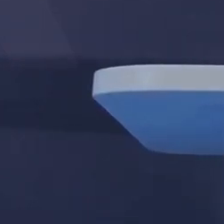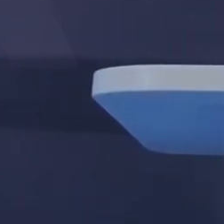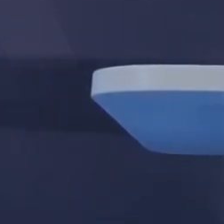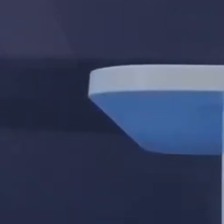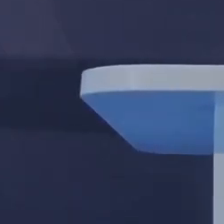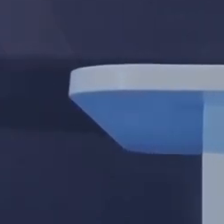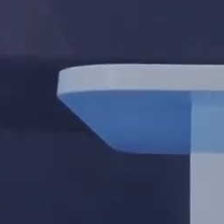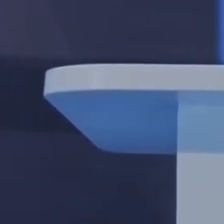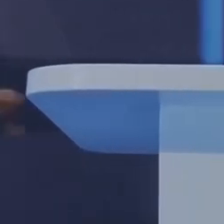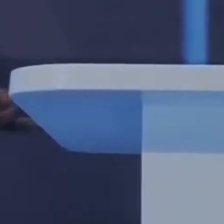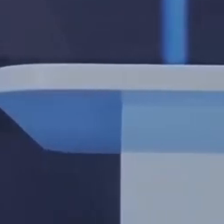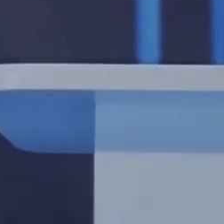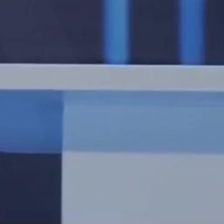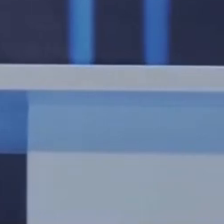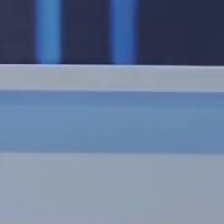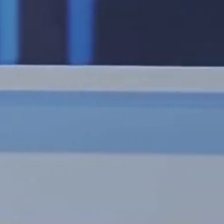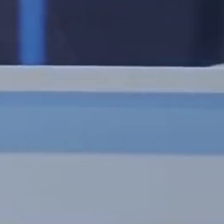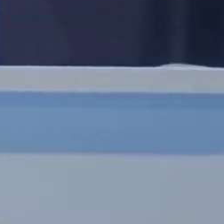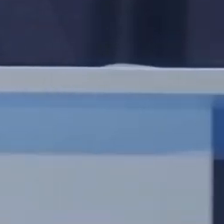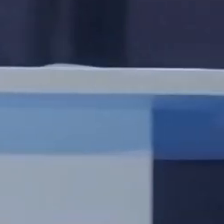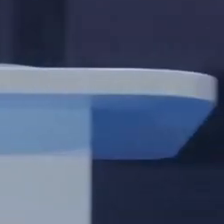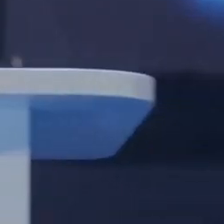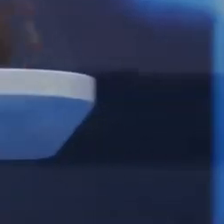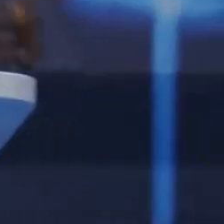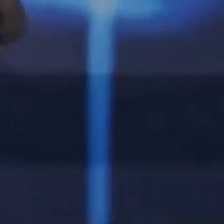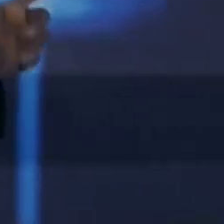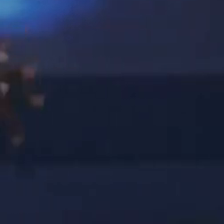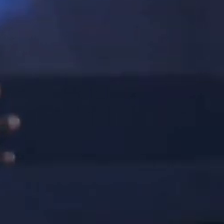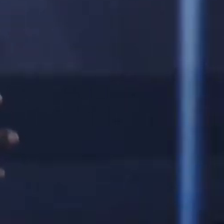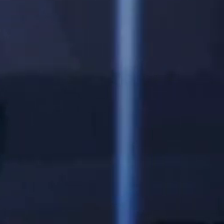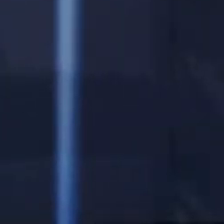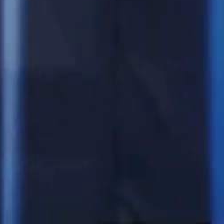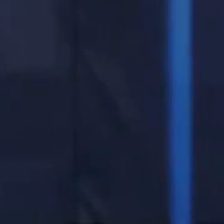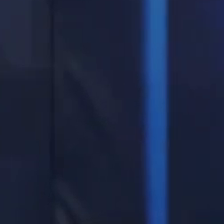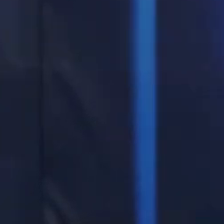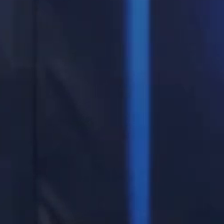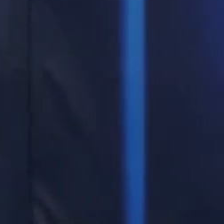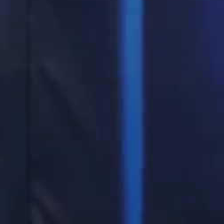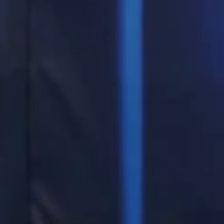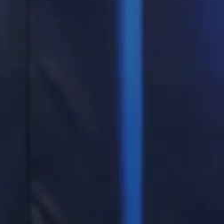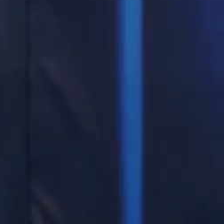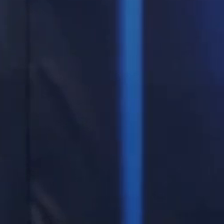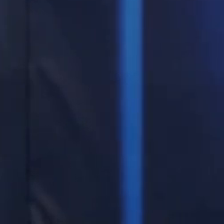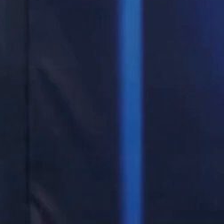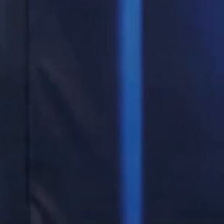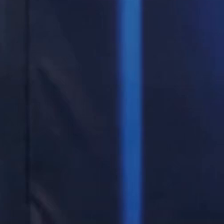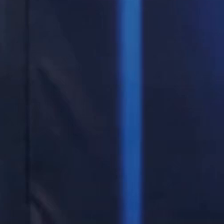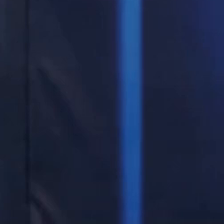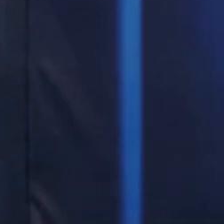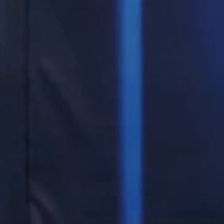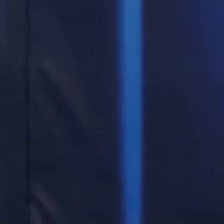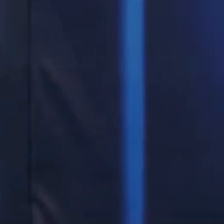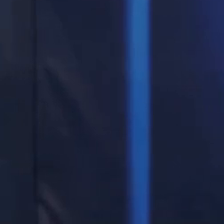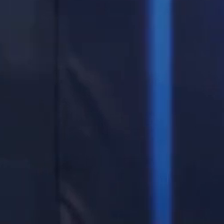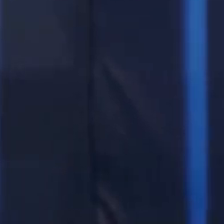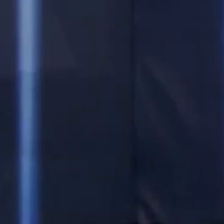l'héritage des croyants au-delà des essentiels de la vie. C'est pourquoi Jésus-Christ a dit que servira-t-il à un homme de gagner le